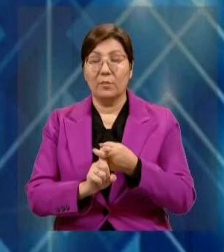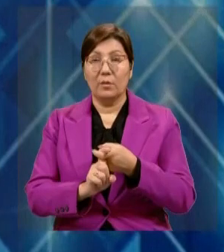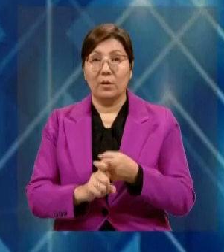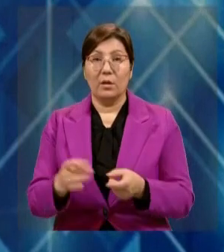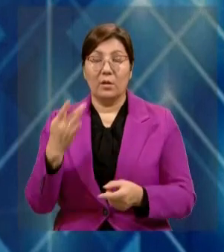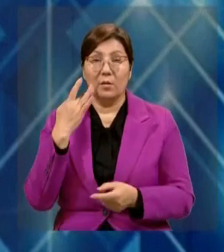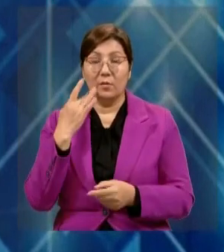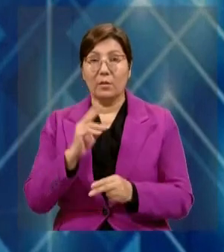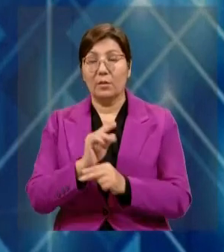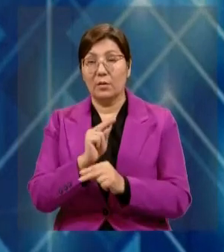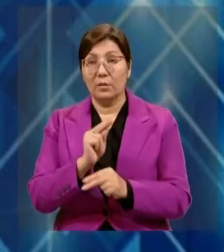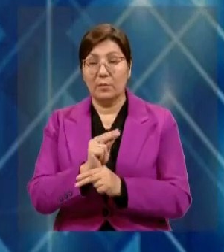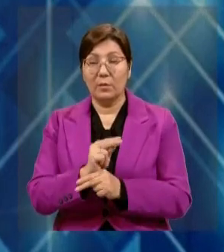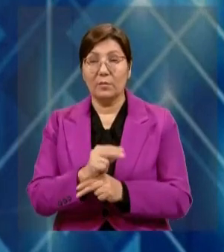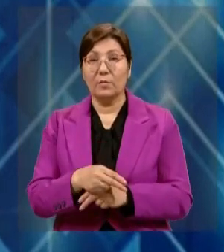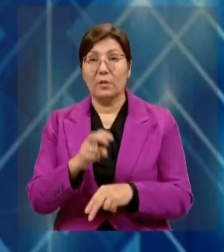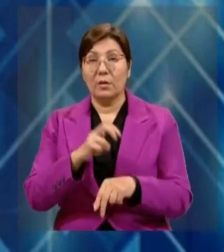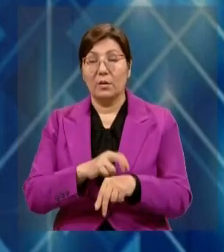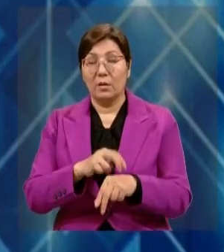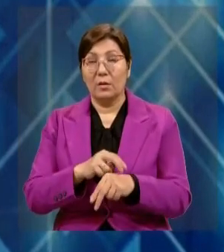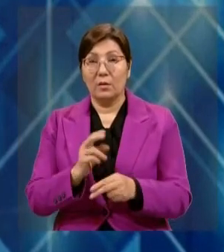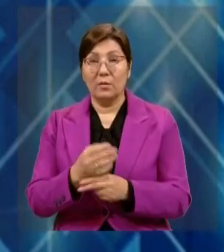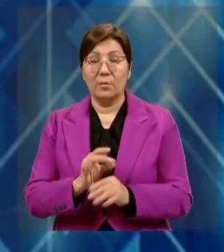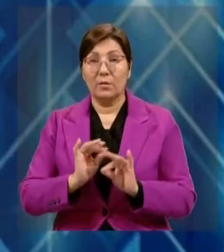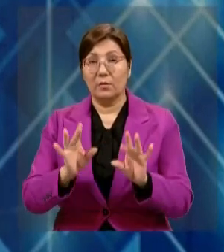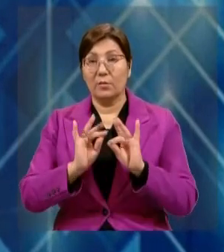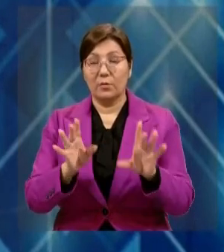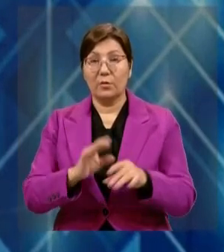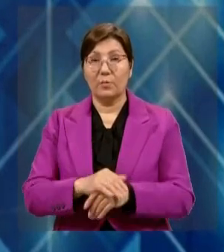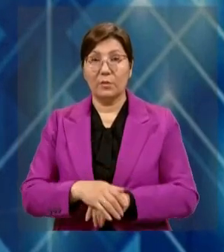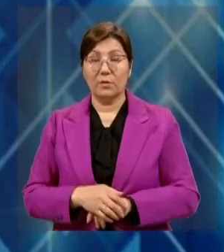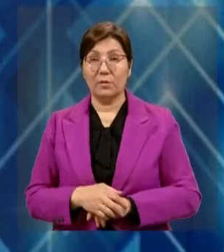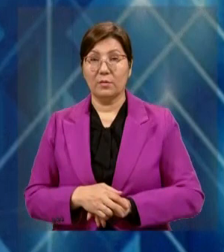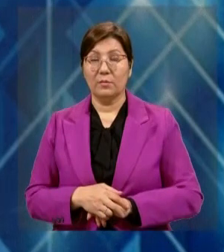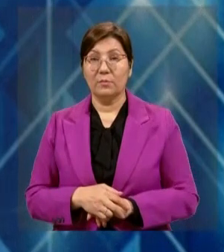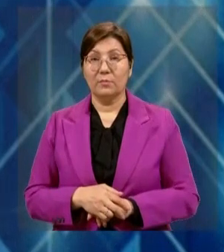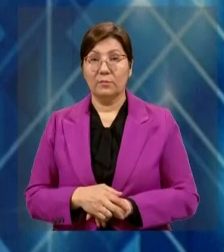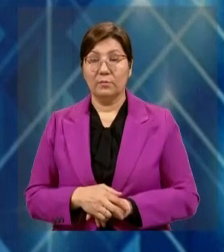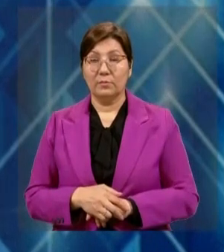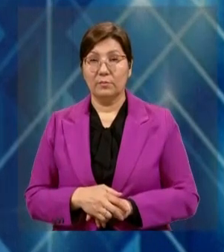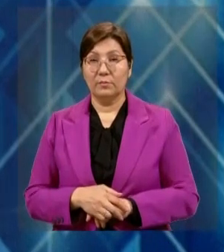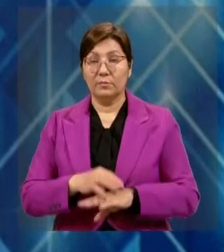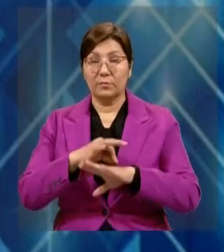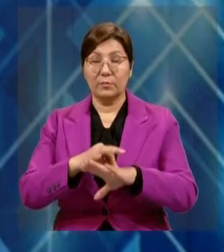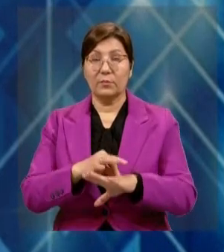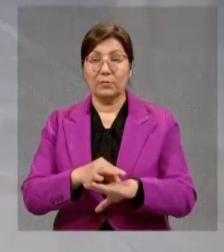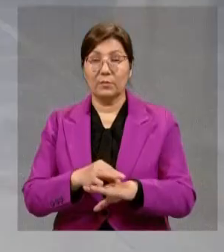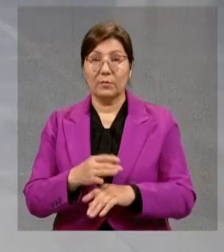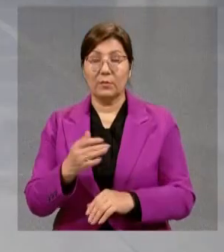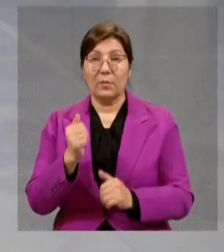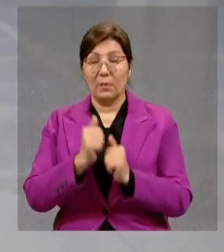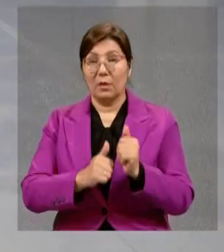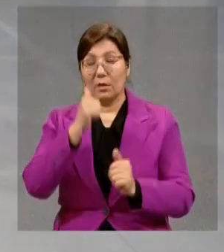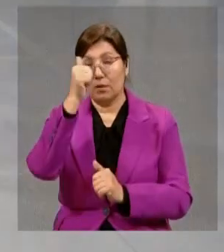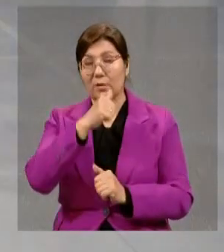өткіземіз, жаңағы дәрігерлер арасында, медициналық персонал арасында біз лекция, жаңағы түсіндірме жұмысын жүргізіп отырамыз. Осы